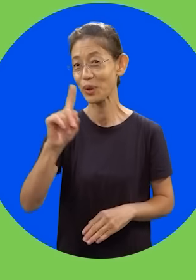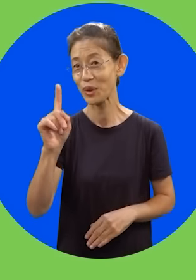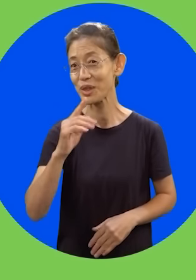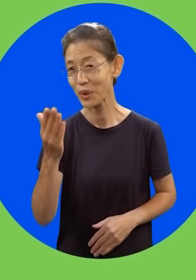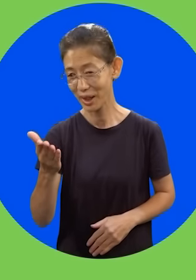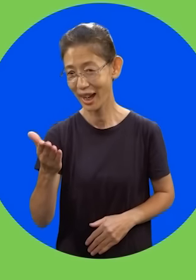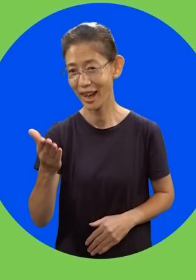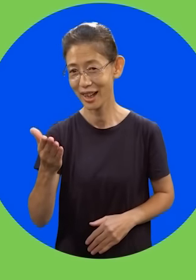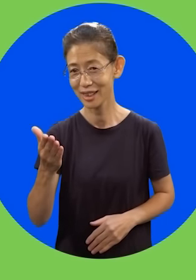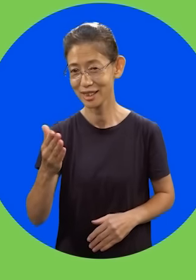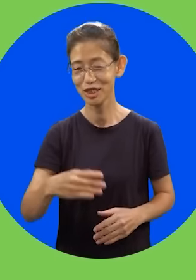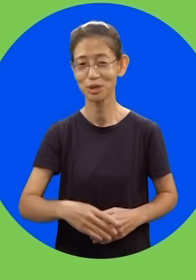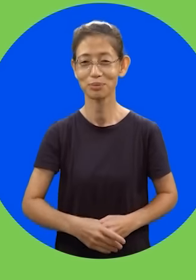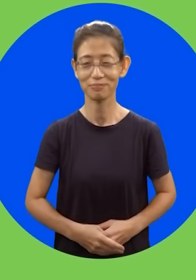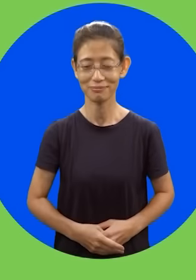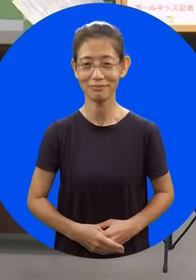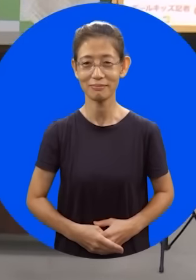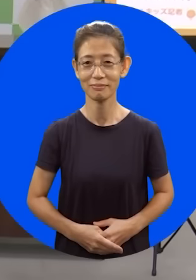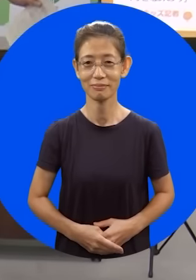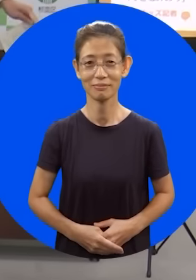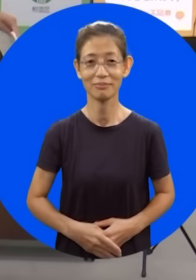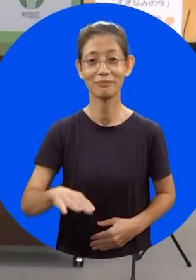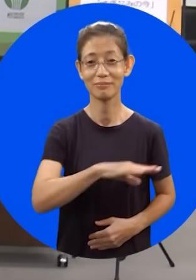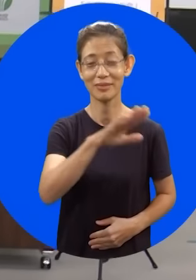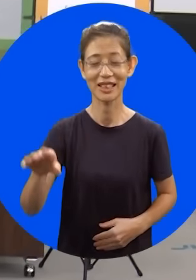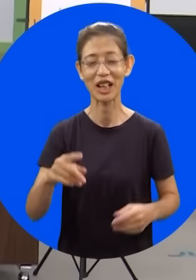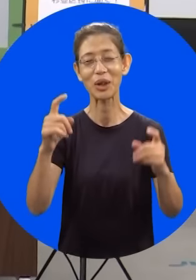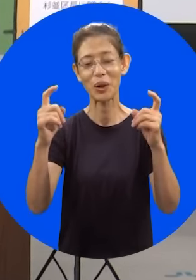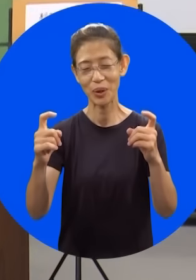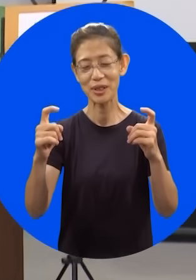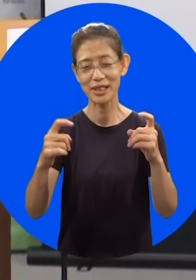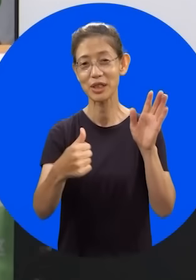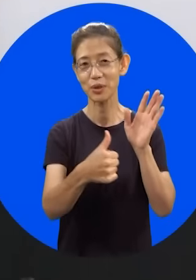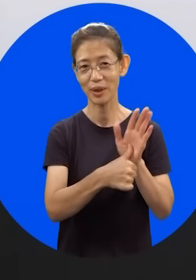ビューになるのでしょうか。 皆さんこんにちは